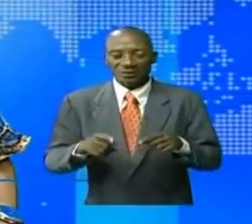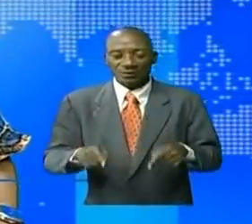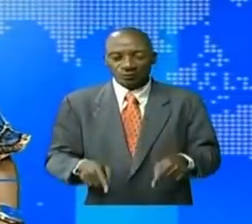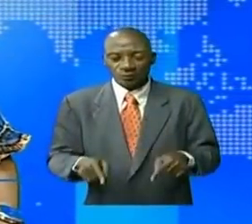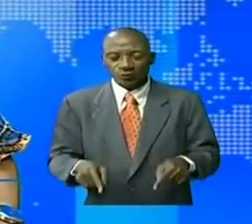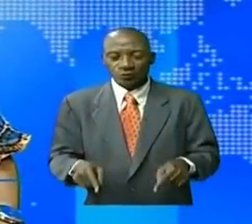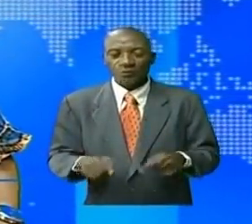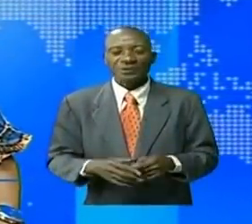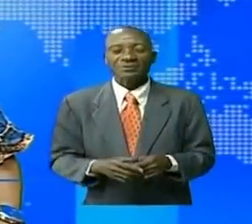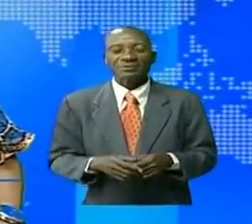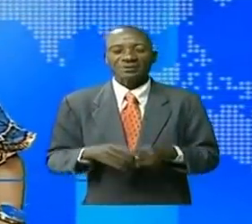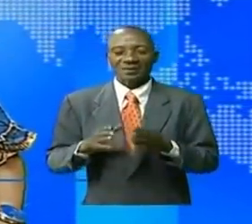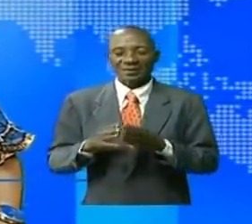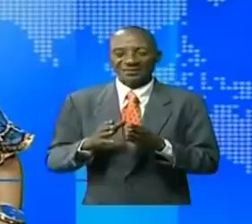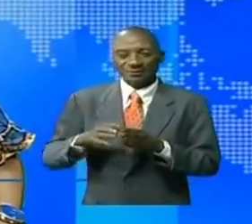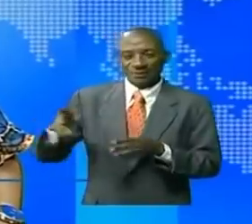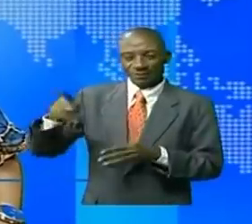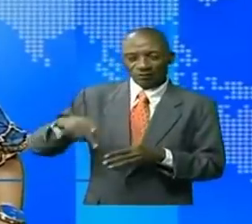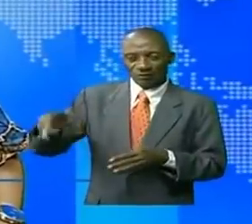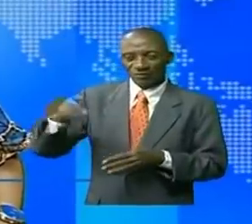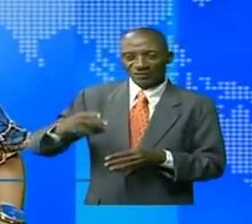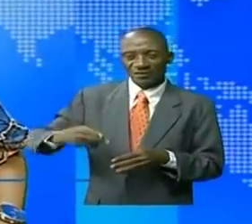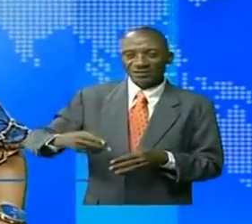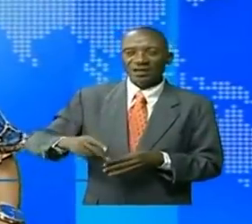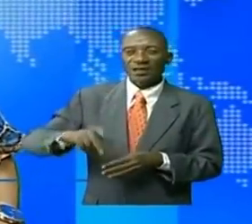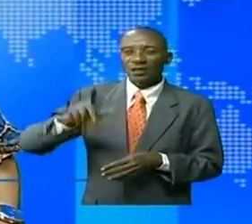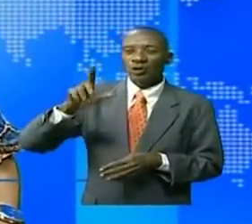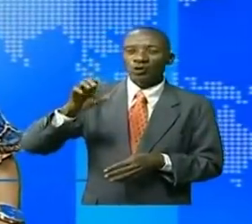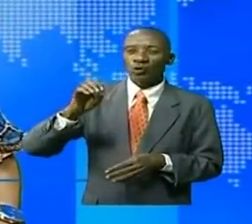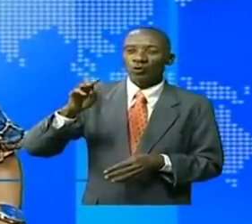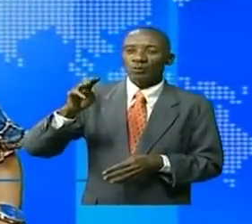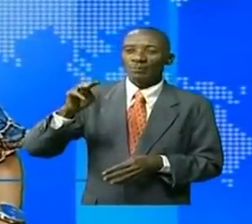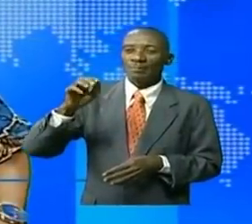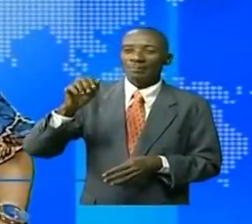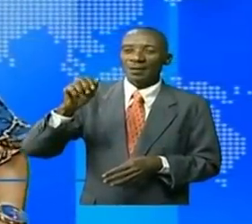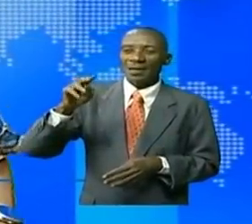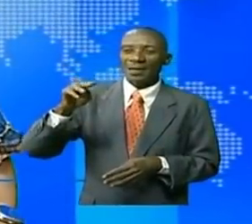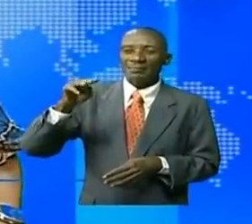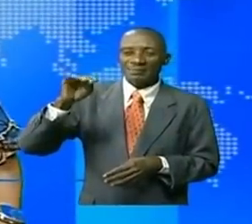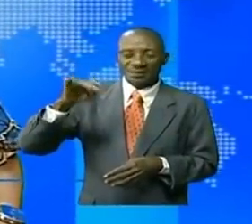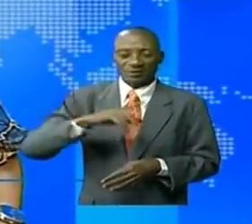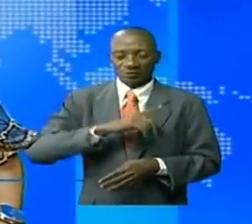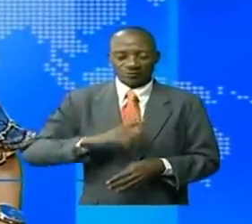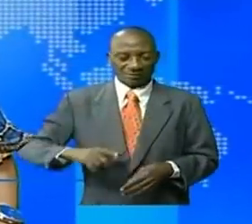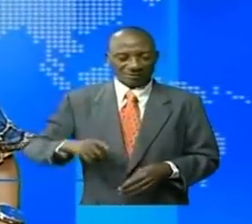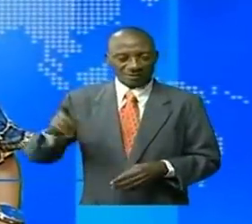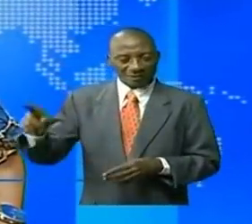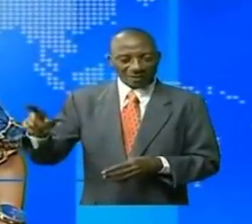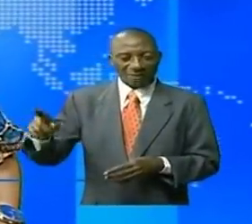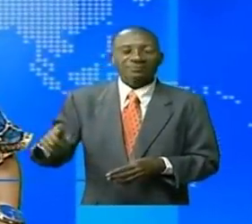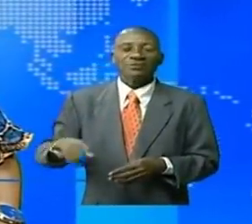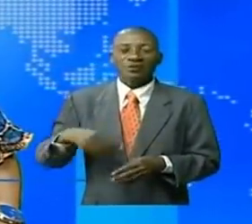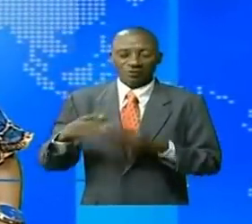de l'Assemblée provinciale du Haut-Lomami. C'est à l'issue des élections organisées par l'Assemblée provinciale lors d'une séance plénière en référence de la lettre